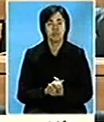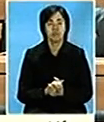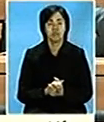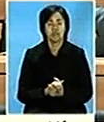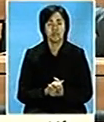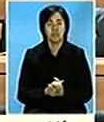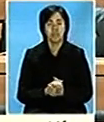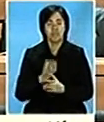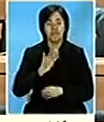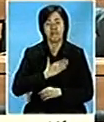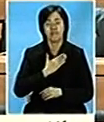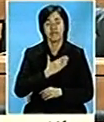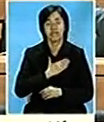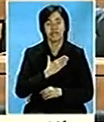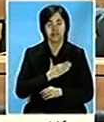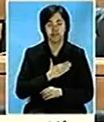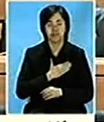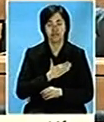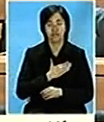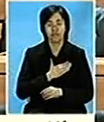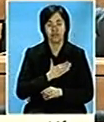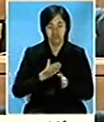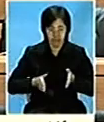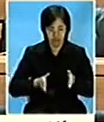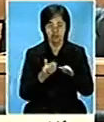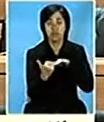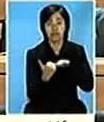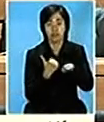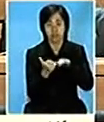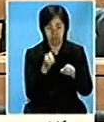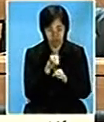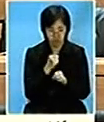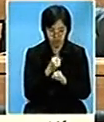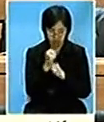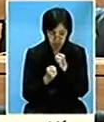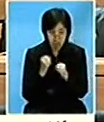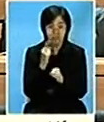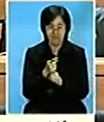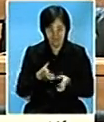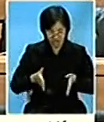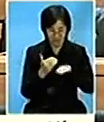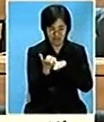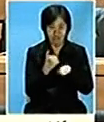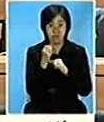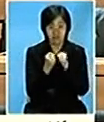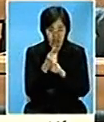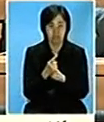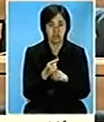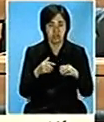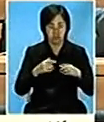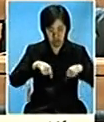บริเวณที่ผมอยู่นะครับถนนหนทางสร้างยังไม่ถึง1ปีเลยครับฝาท่อระบายน้ำแตกแ